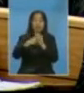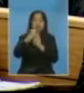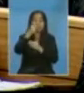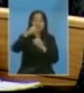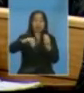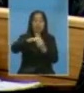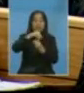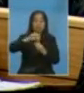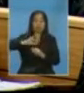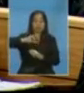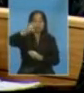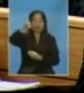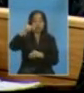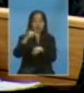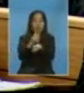ฐกิจฟื้นเร็วครับ